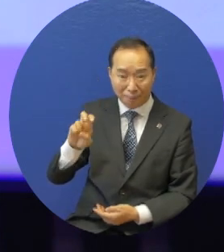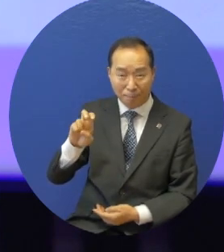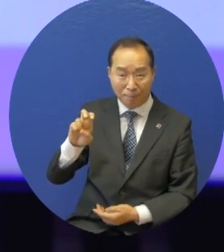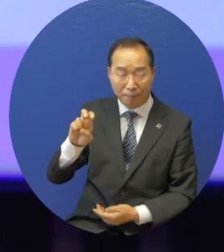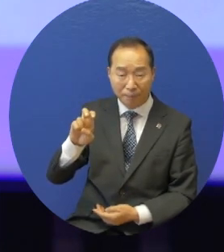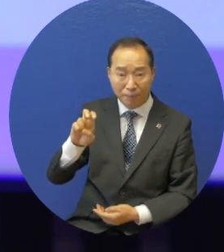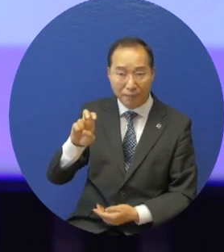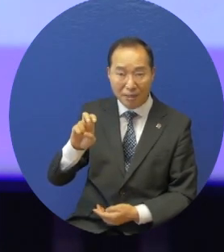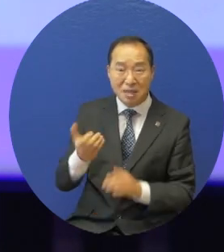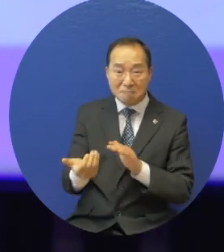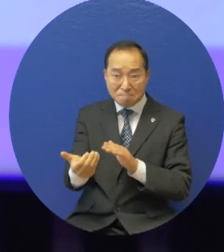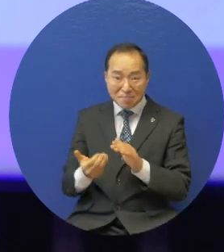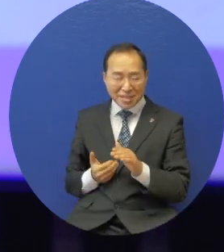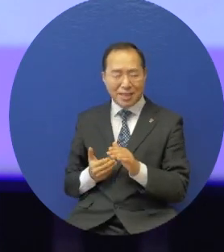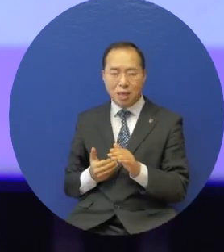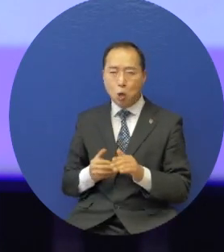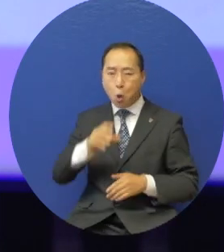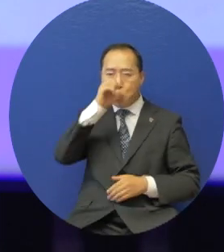행위를 책행담이라고 불렀어요.